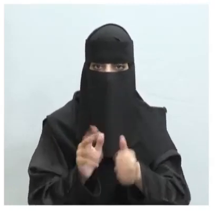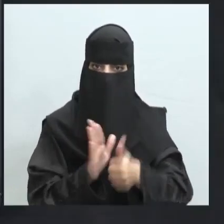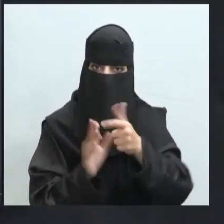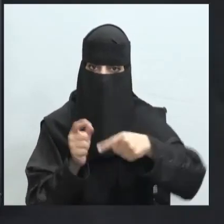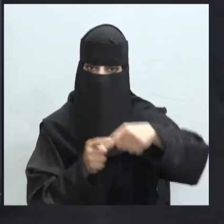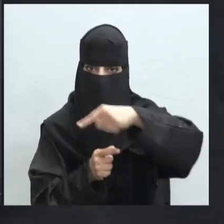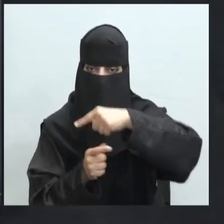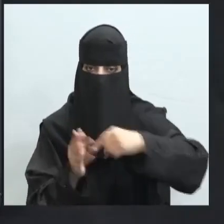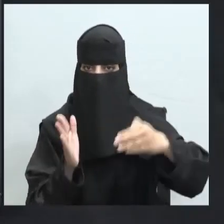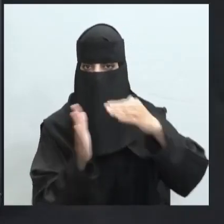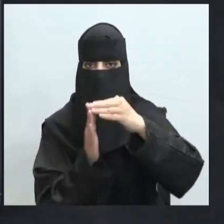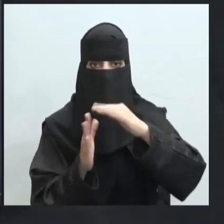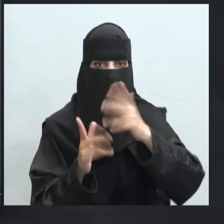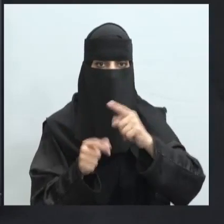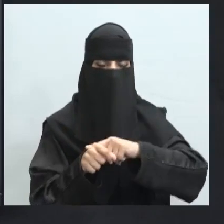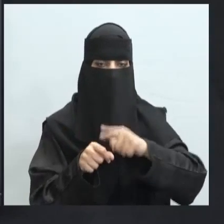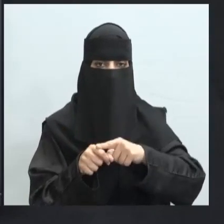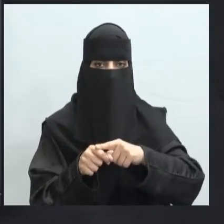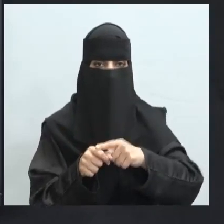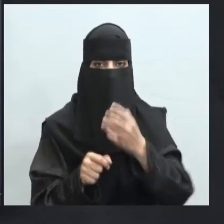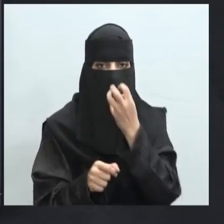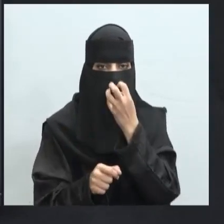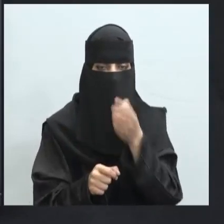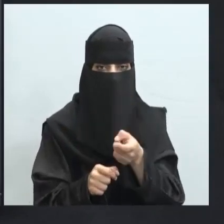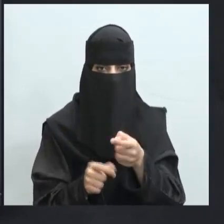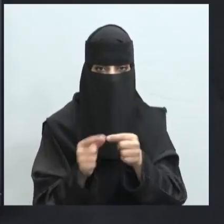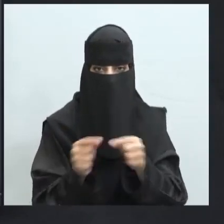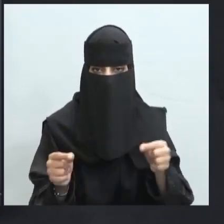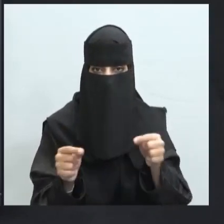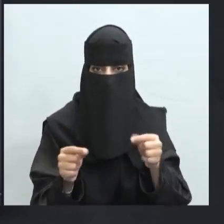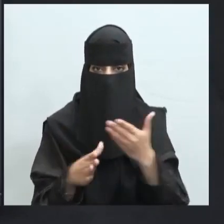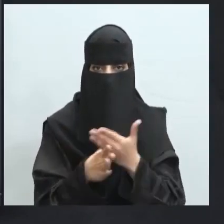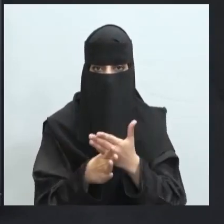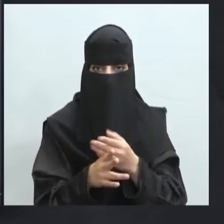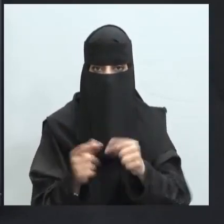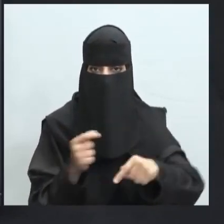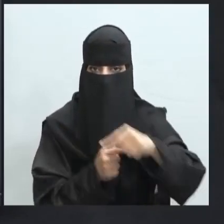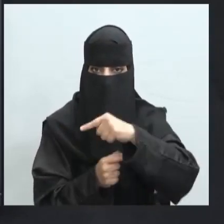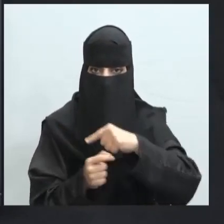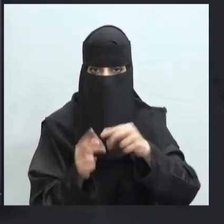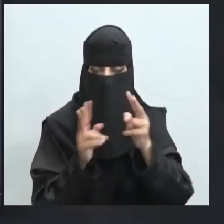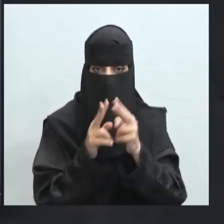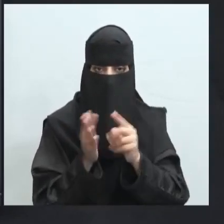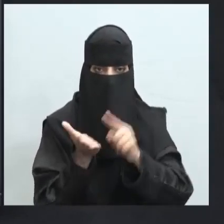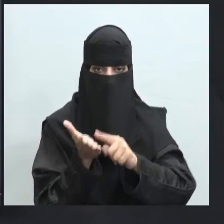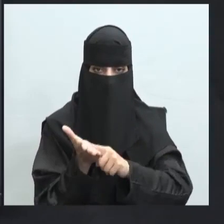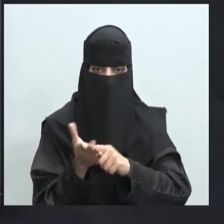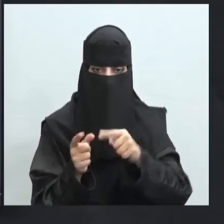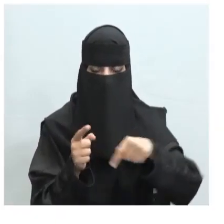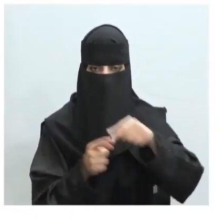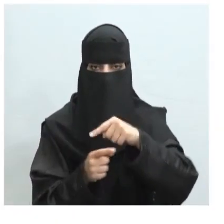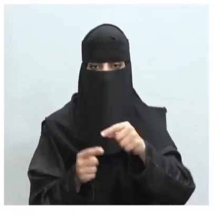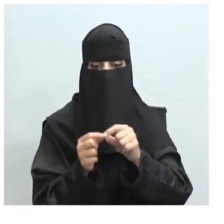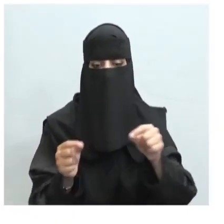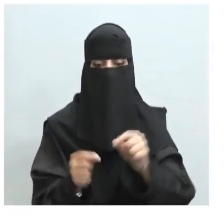هذا يؤدي الى زياده سخونه ذلك السلك نظرا لمرور الشحنات الكهربائيه عبر ذلك